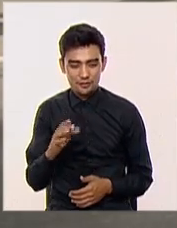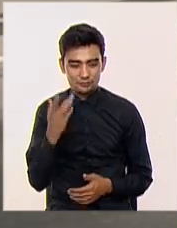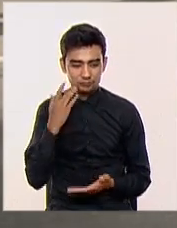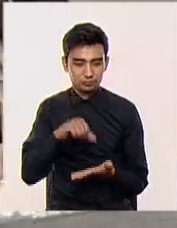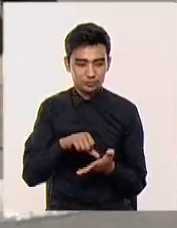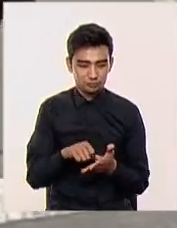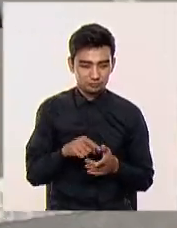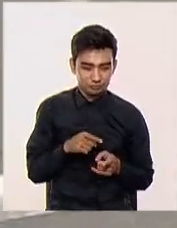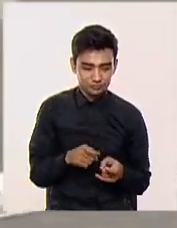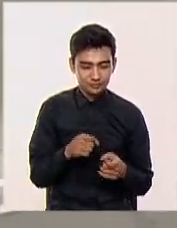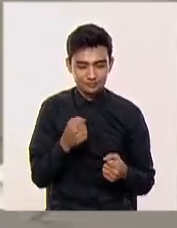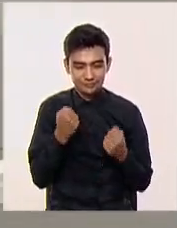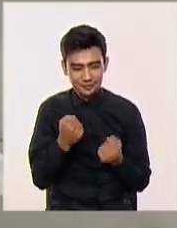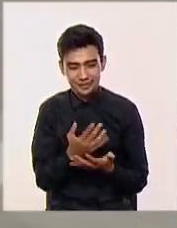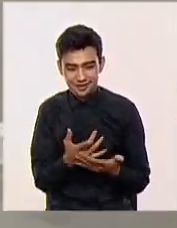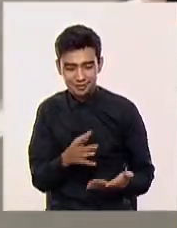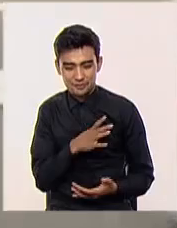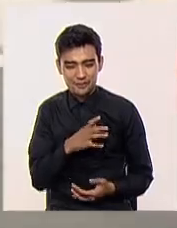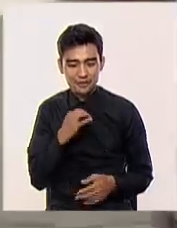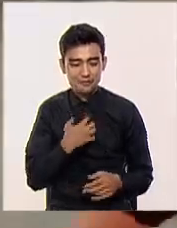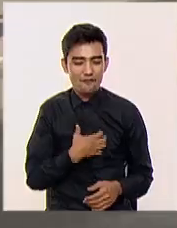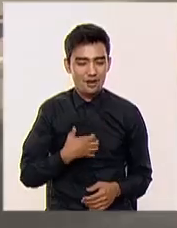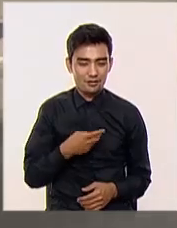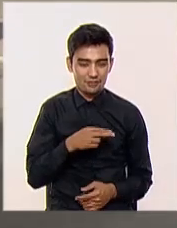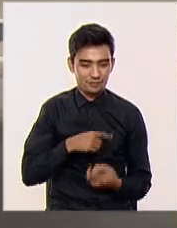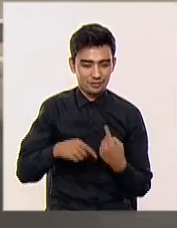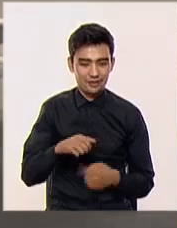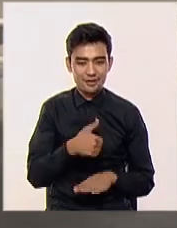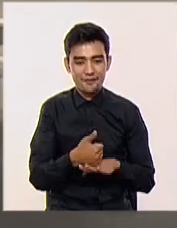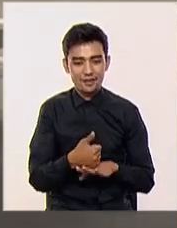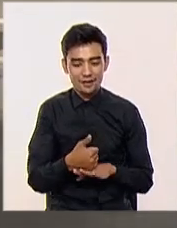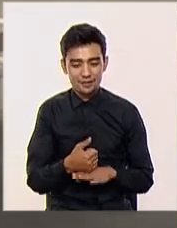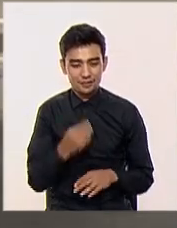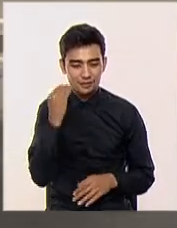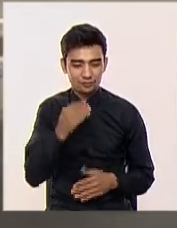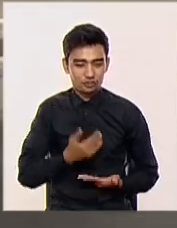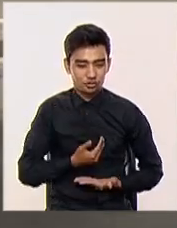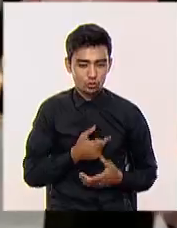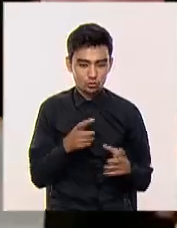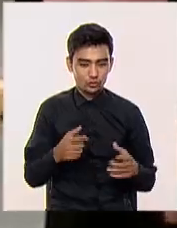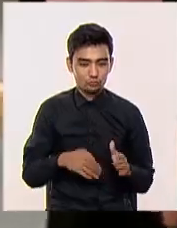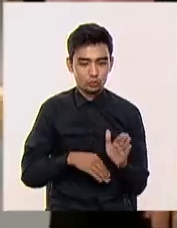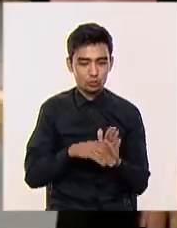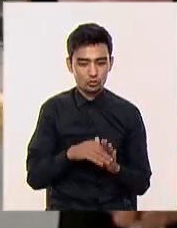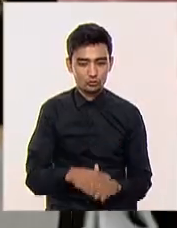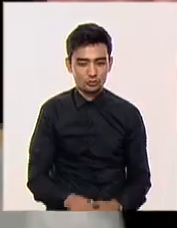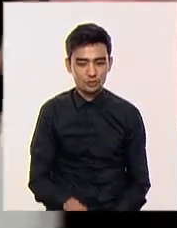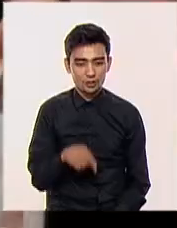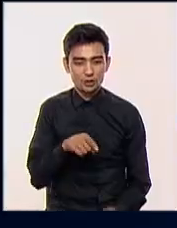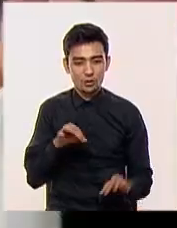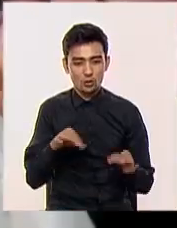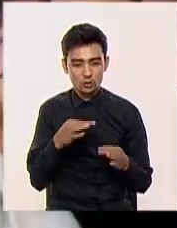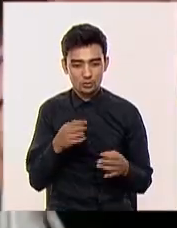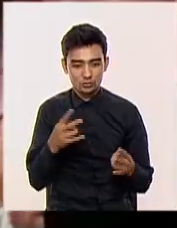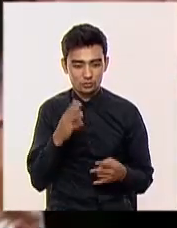и забегах. Для нас это очень важно, так как выполняет главную ценность нашего бренда – улучшение качества жизни людей. Этой осенью предстоит